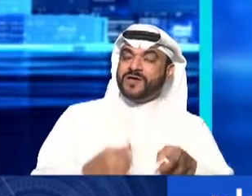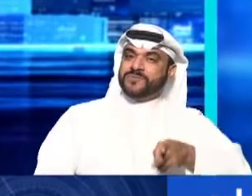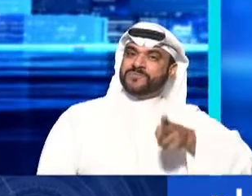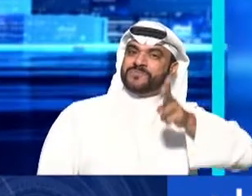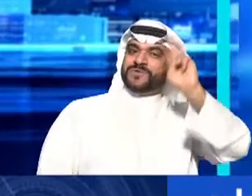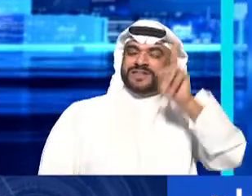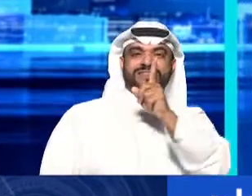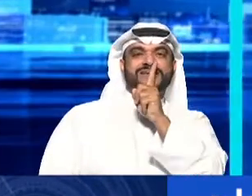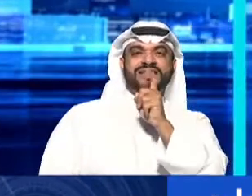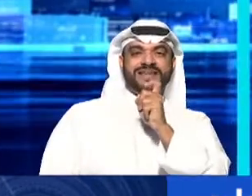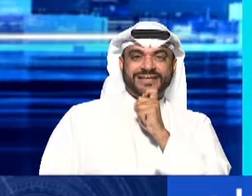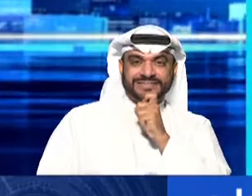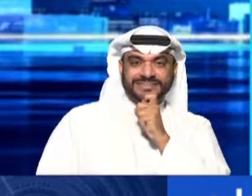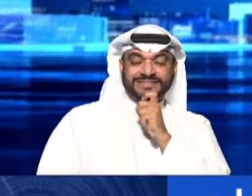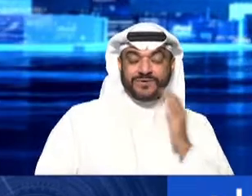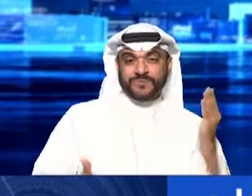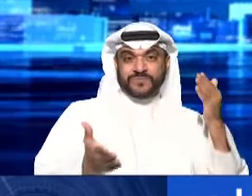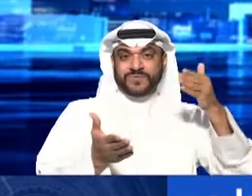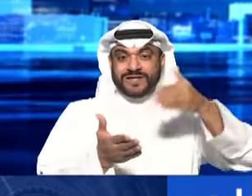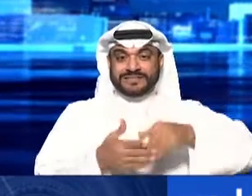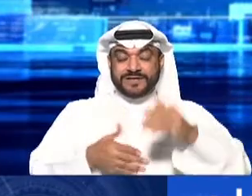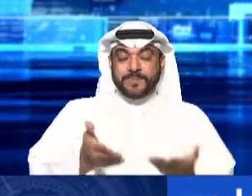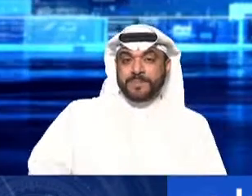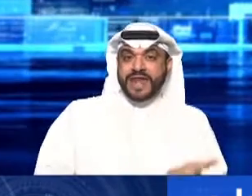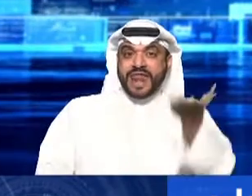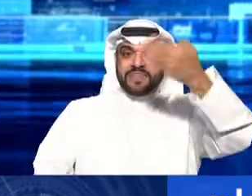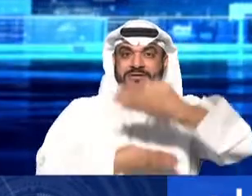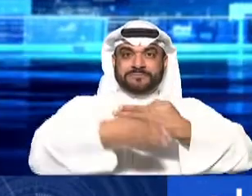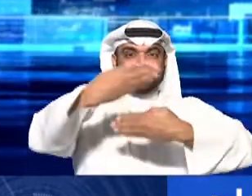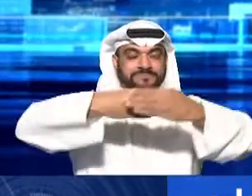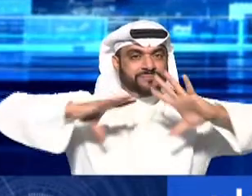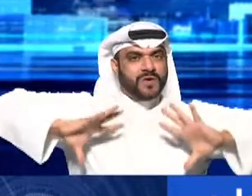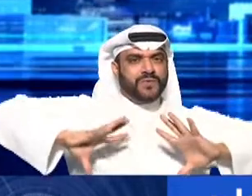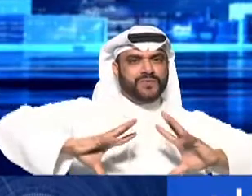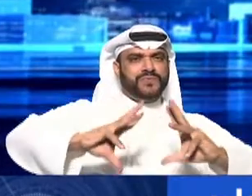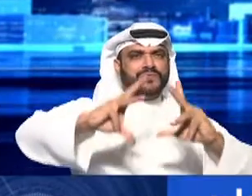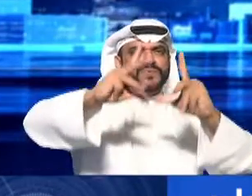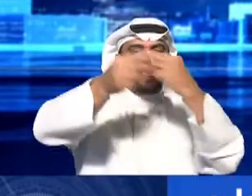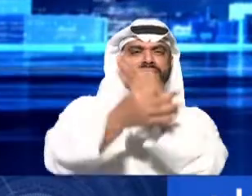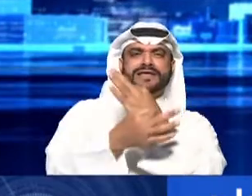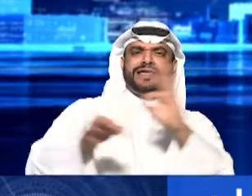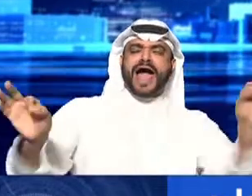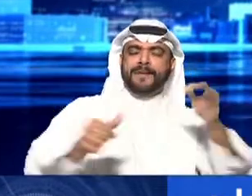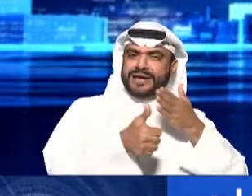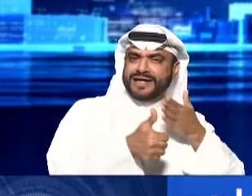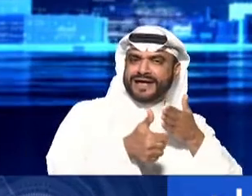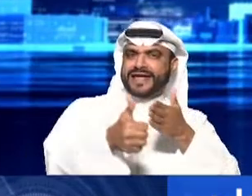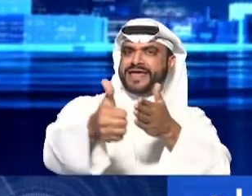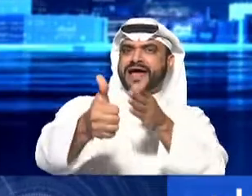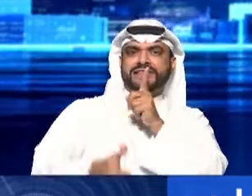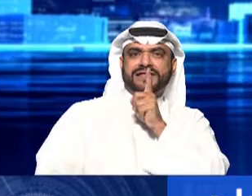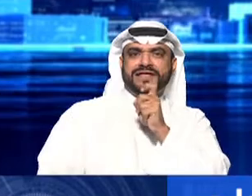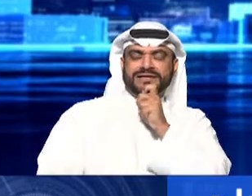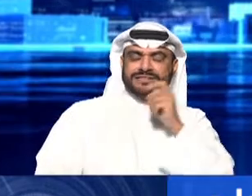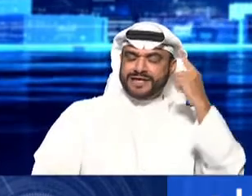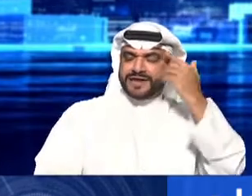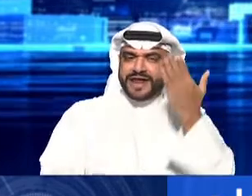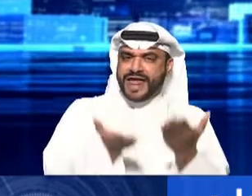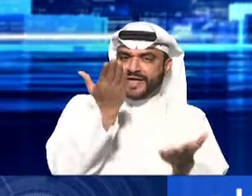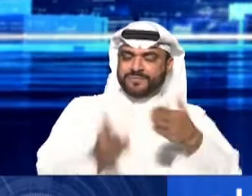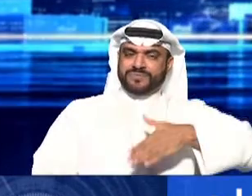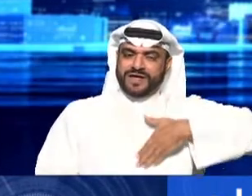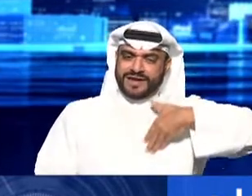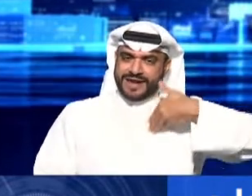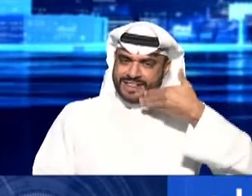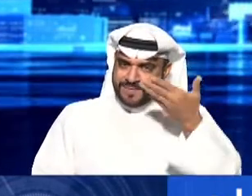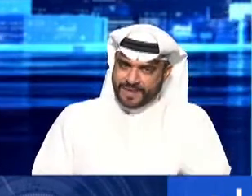للبلد الشقيق وما وصل إليه من نهضة وتنمية شاملة في ظل قيادة سموه الحكيمة، متمنيا سموه